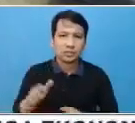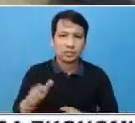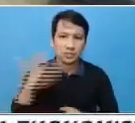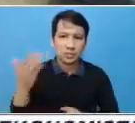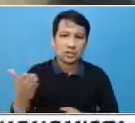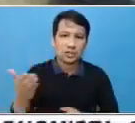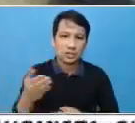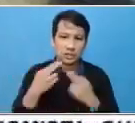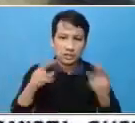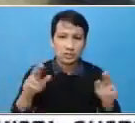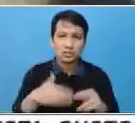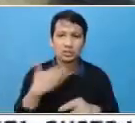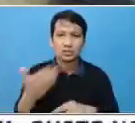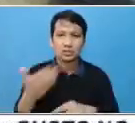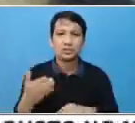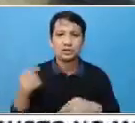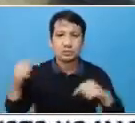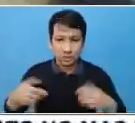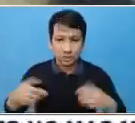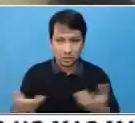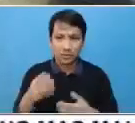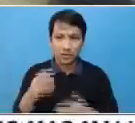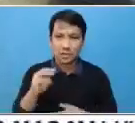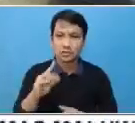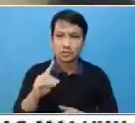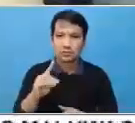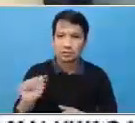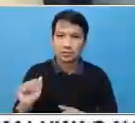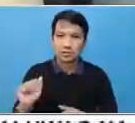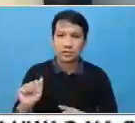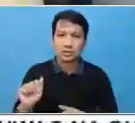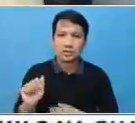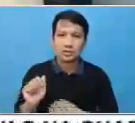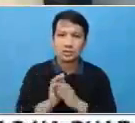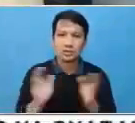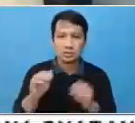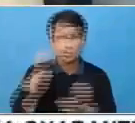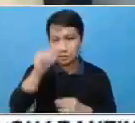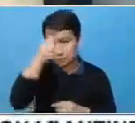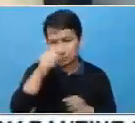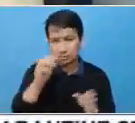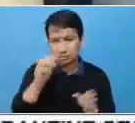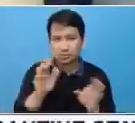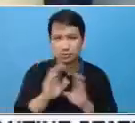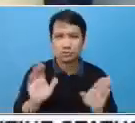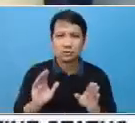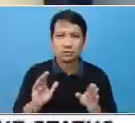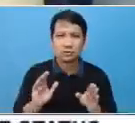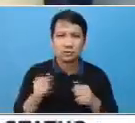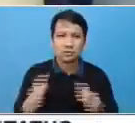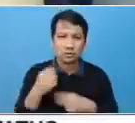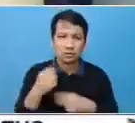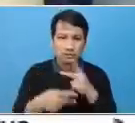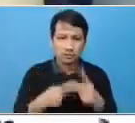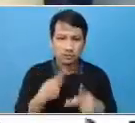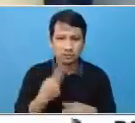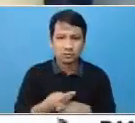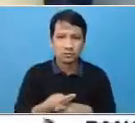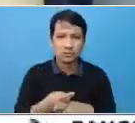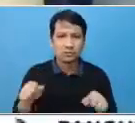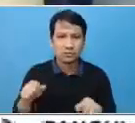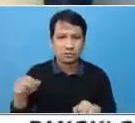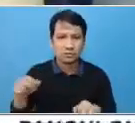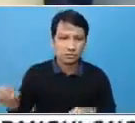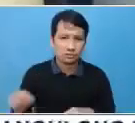pagbutihan ang ating mga kakayanan at karunungan. Ngayong umaga, tunghayan natin ang paglalakbay ni